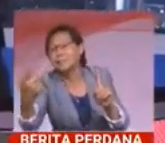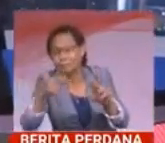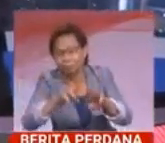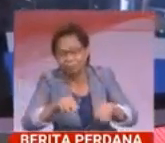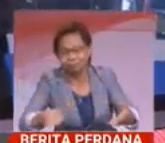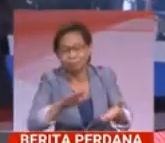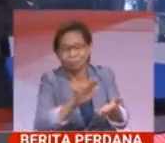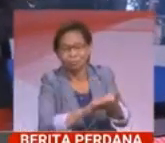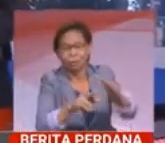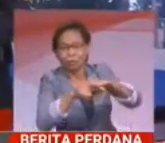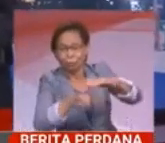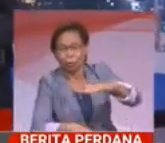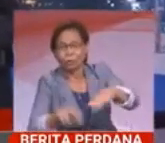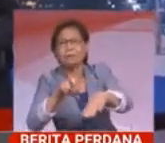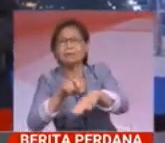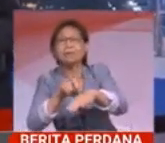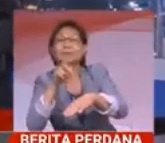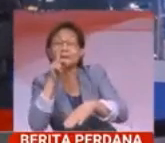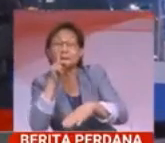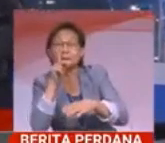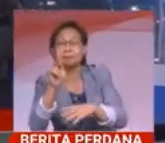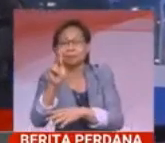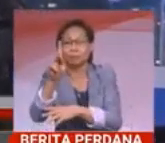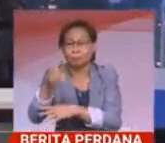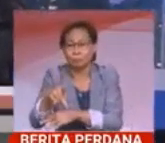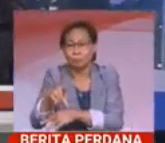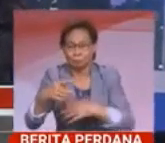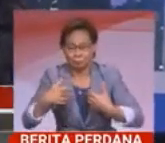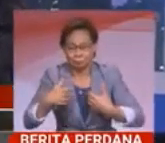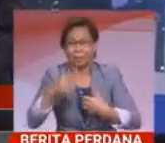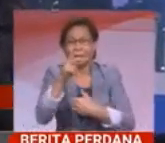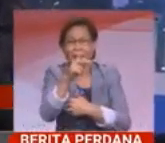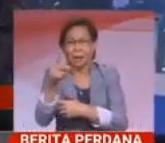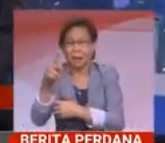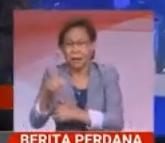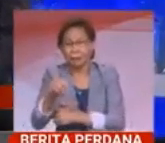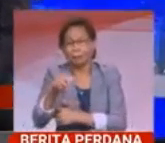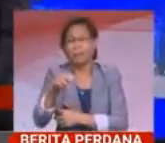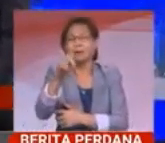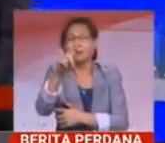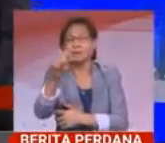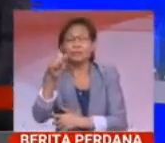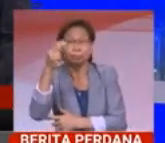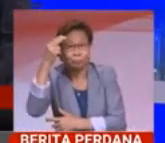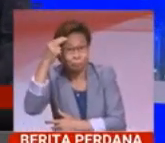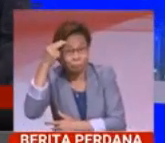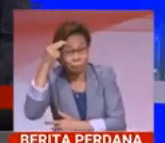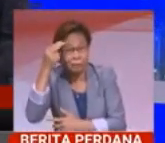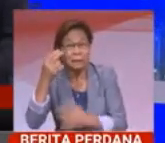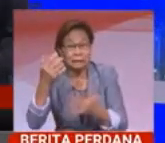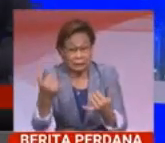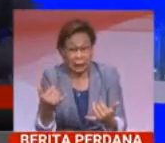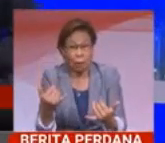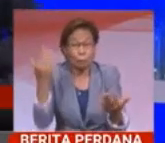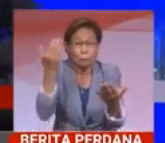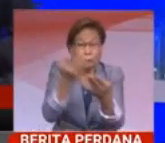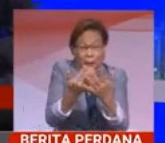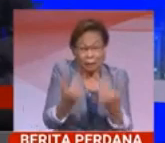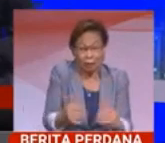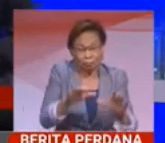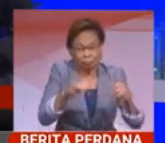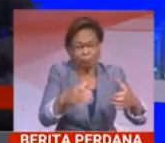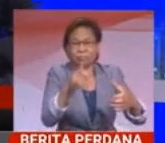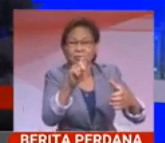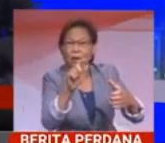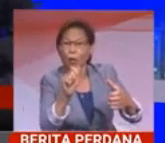pelajar sebuah sekolah rendah dikejar ketua pengarah kesehatan tajwid.doc tenor hisyam abdullah berkata hingga kini jumlah cash positif